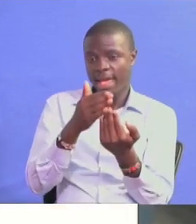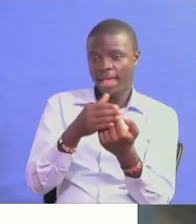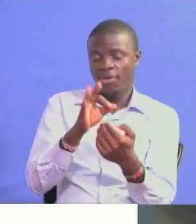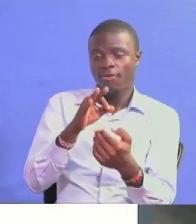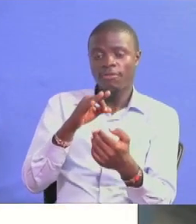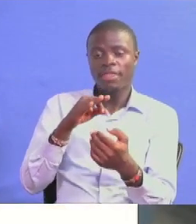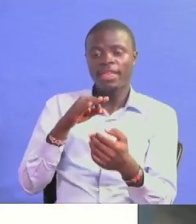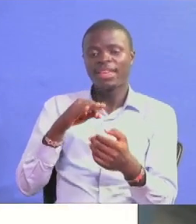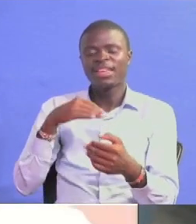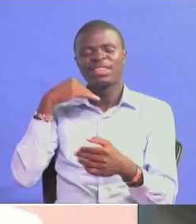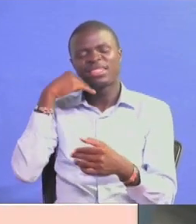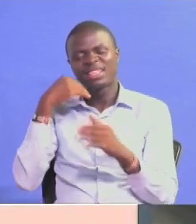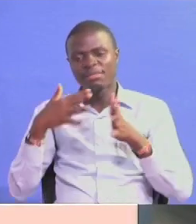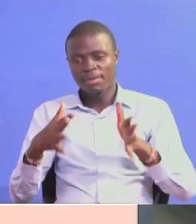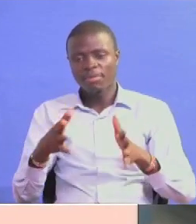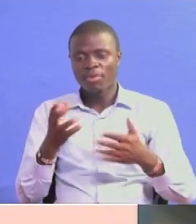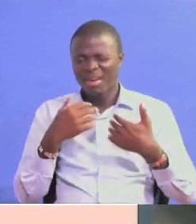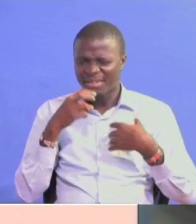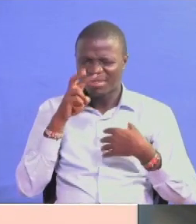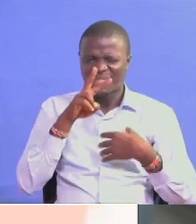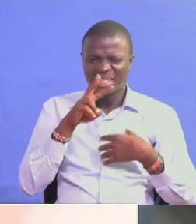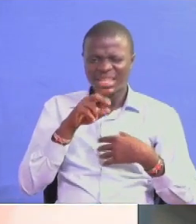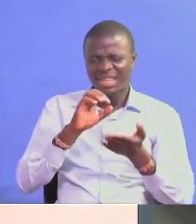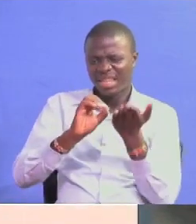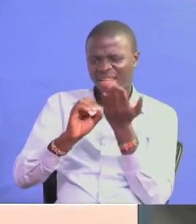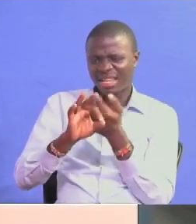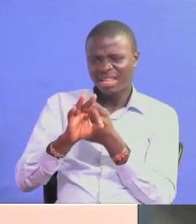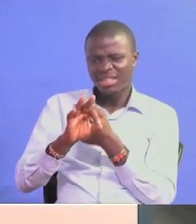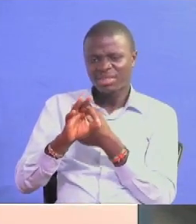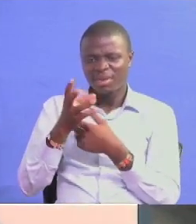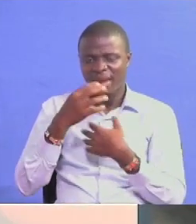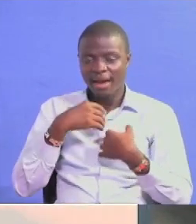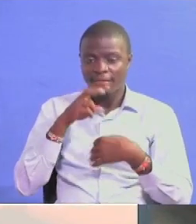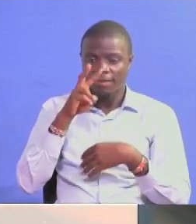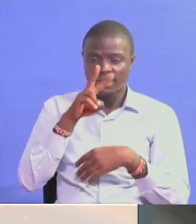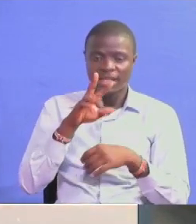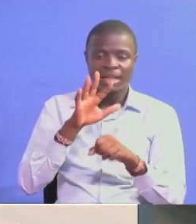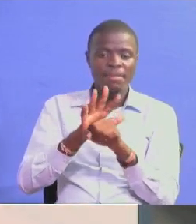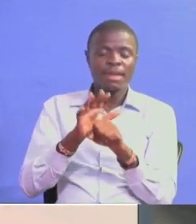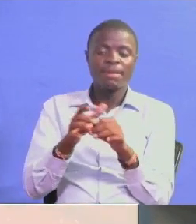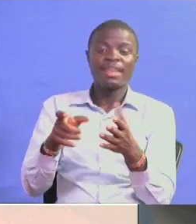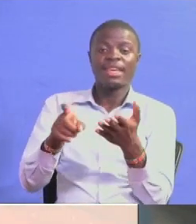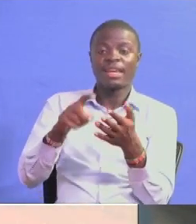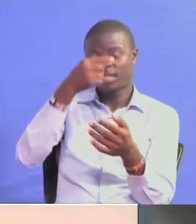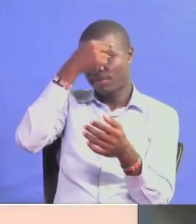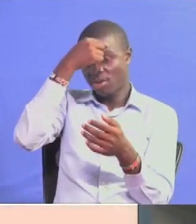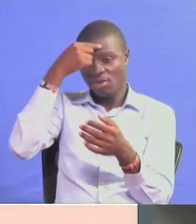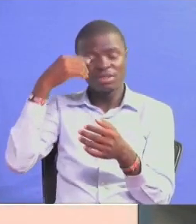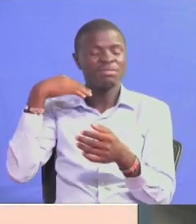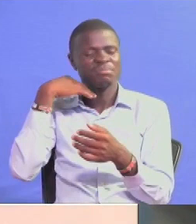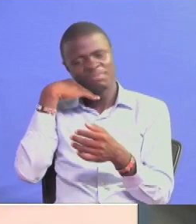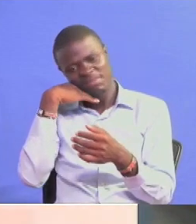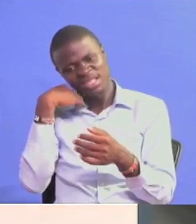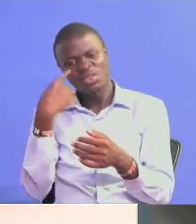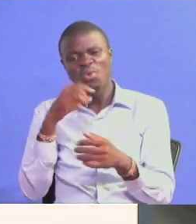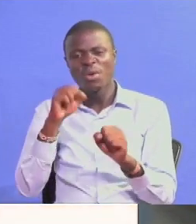say that we've seen a decrease. We have actually seen a little bit of an increase because patients who are not able